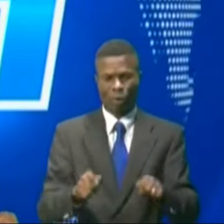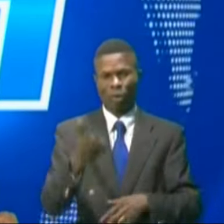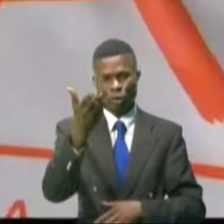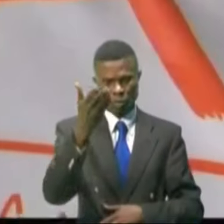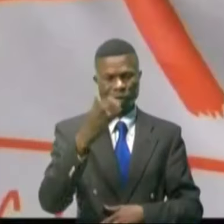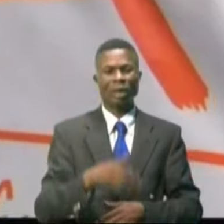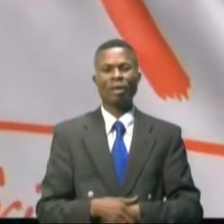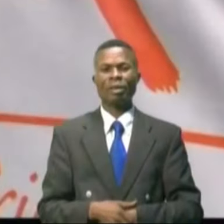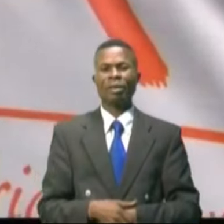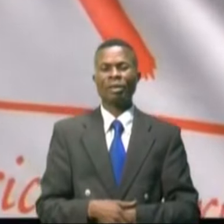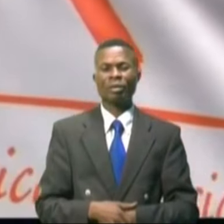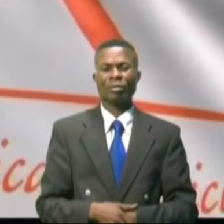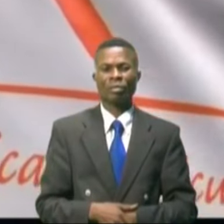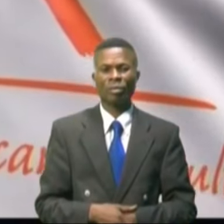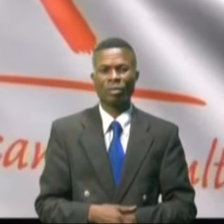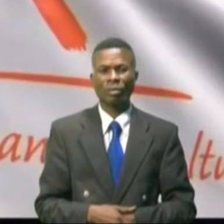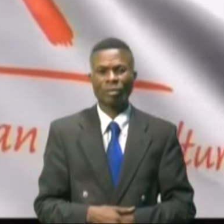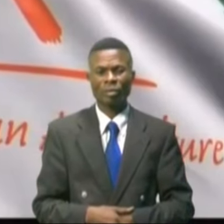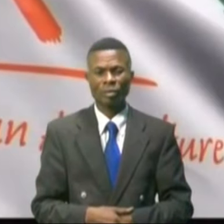reportages.